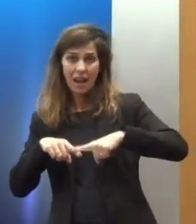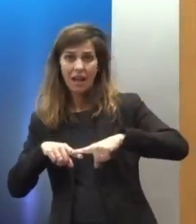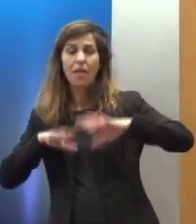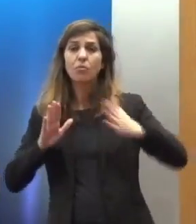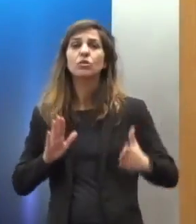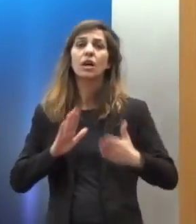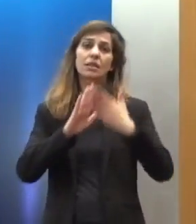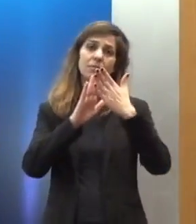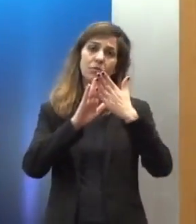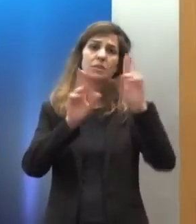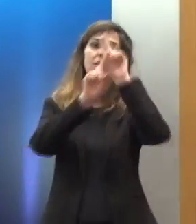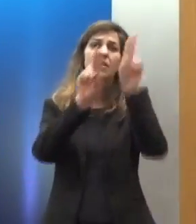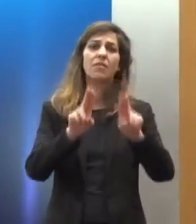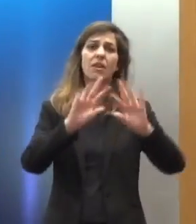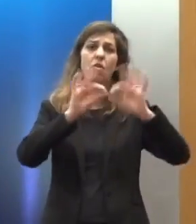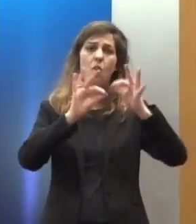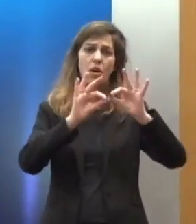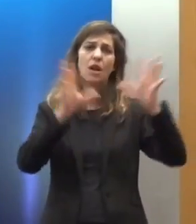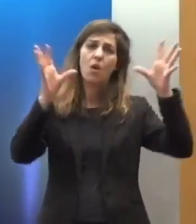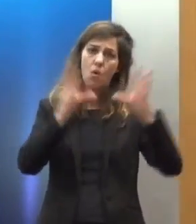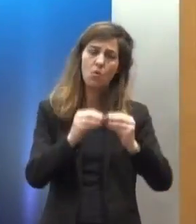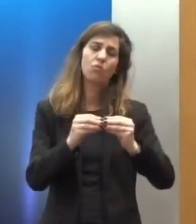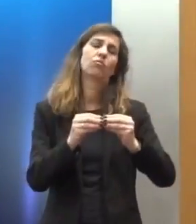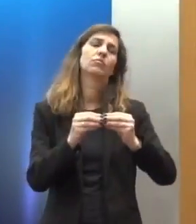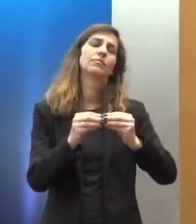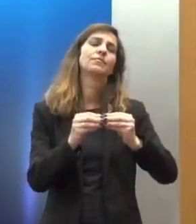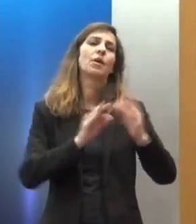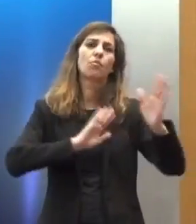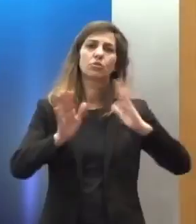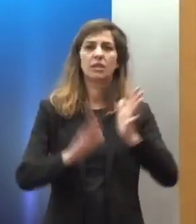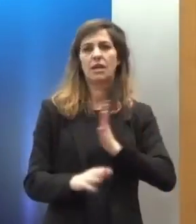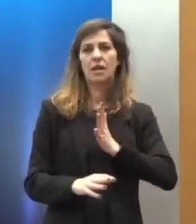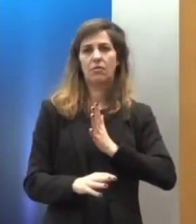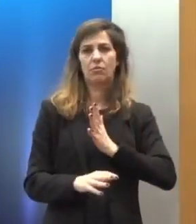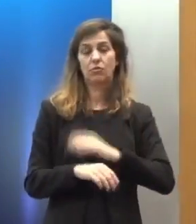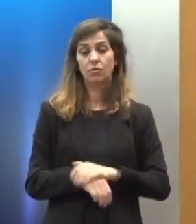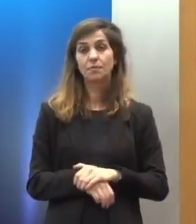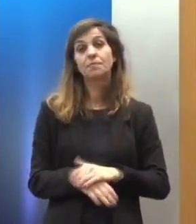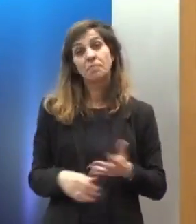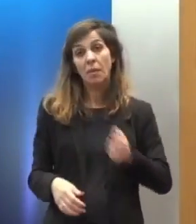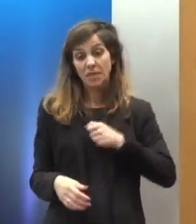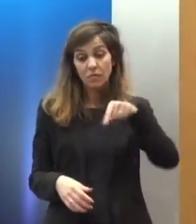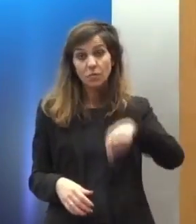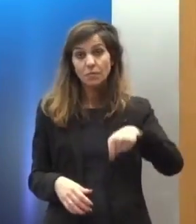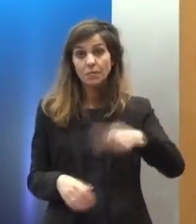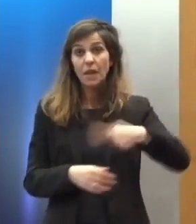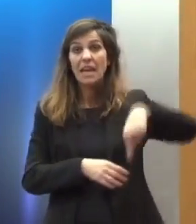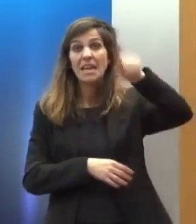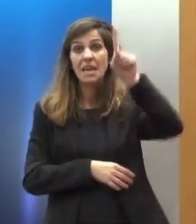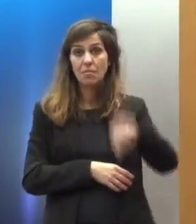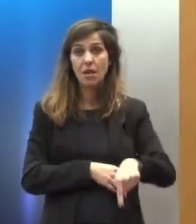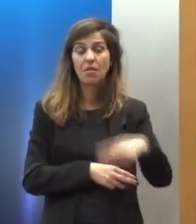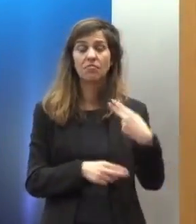των Δικαιωμάτων του Ανθρώπου». Γιατί θεωρώ ότι η σημερινή ημερίδα έχει εξαιρετική σημασία, γιατί δίνει